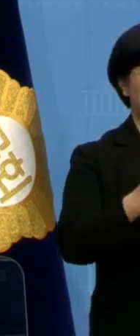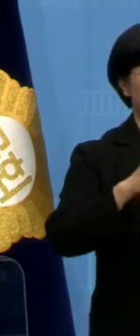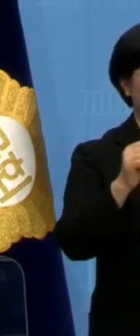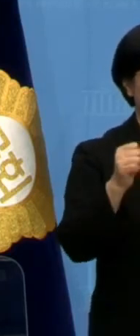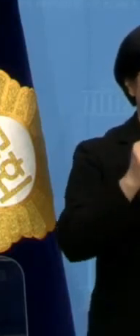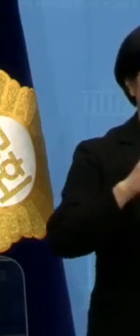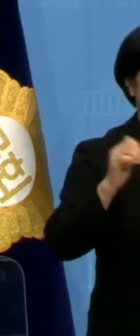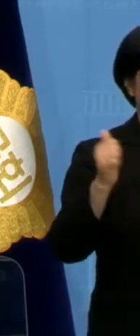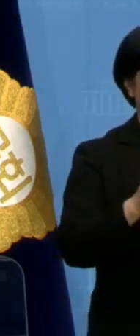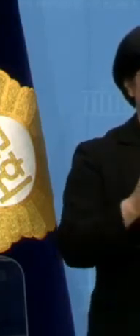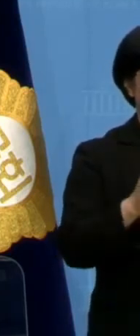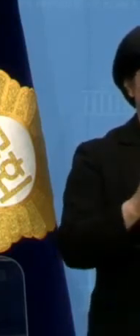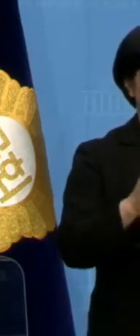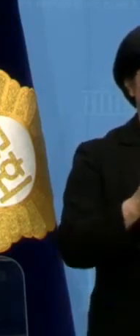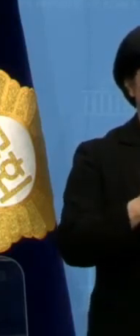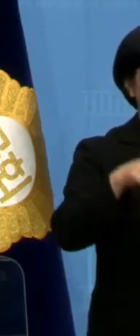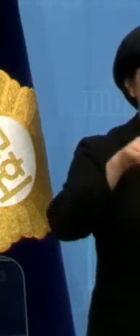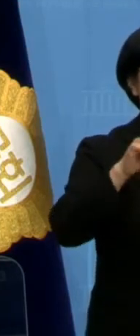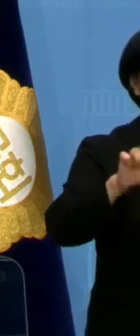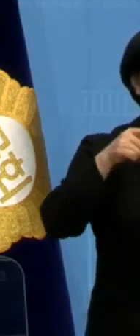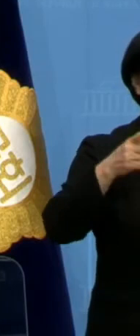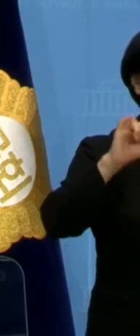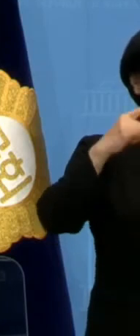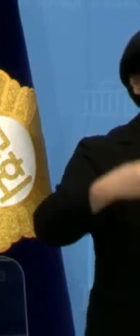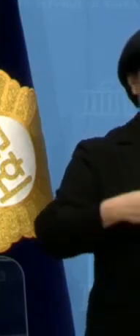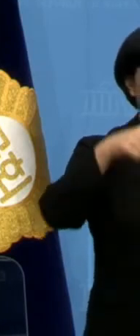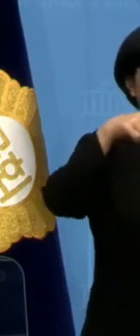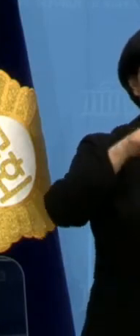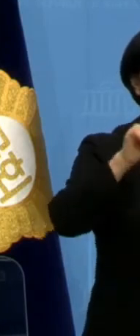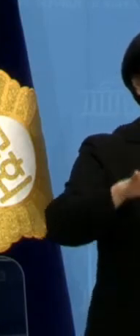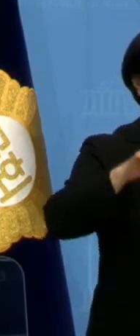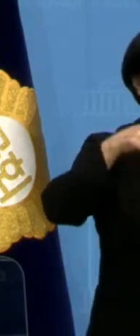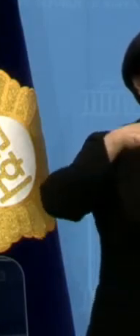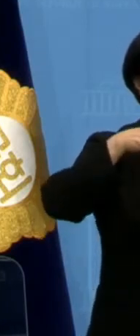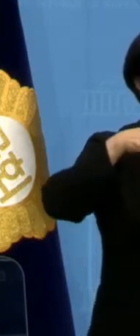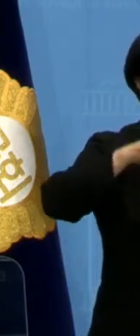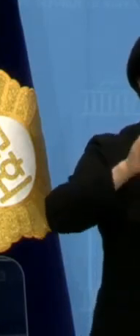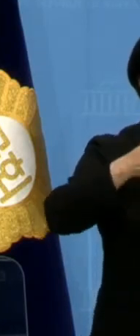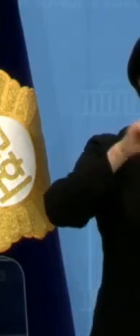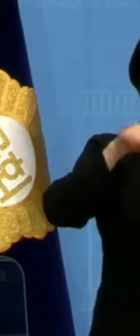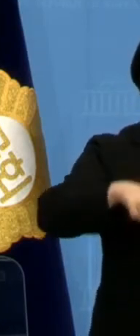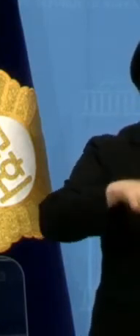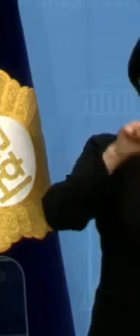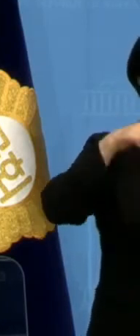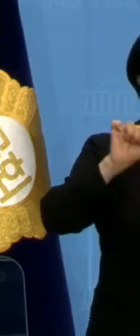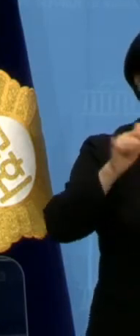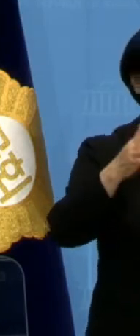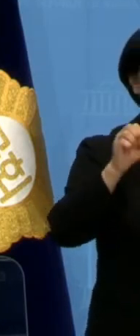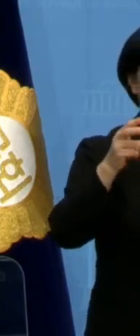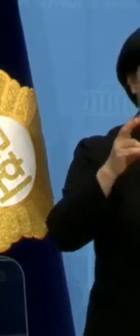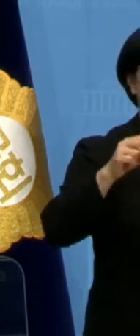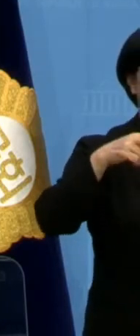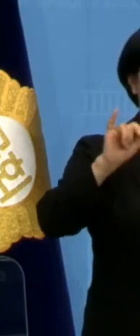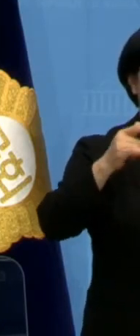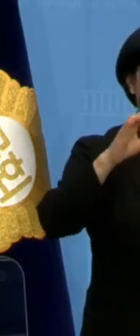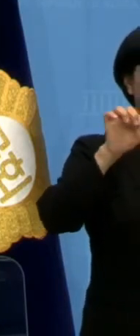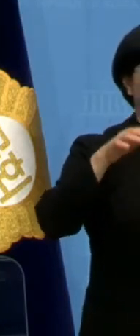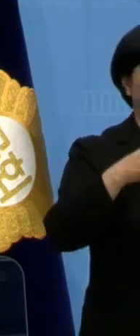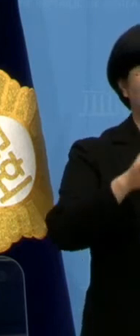국민의힘 국회의원 정경희, 정진석, 권성동, 권영세,